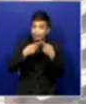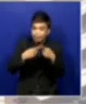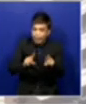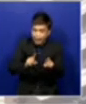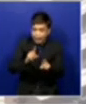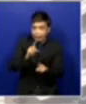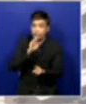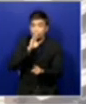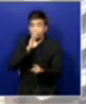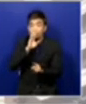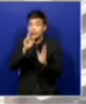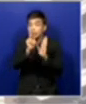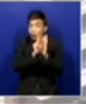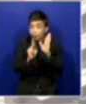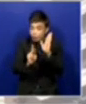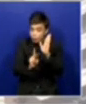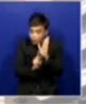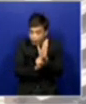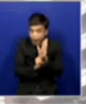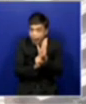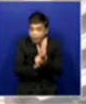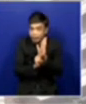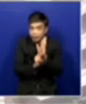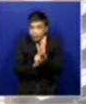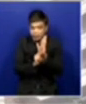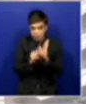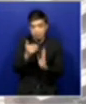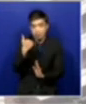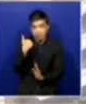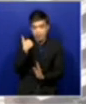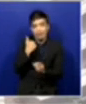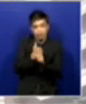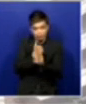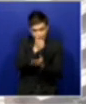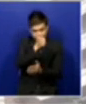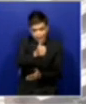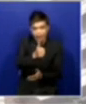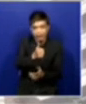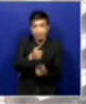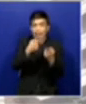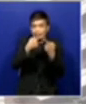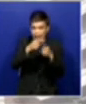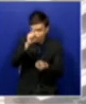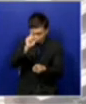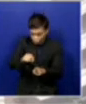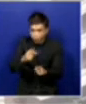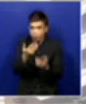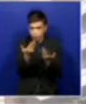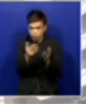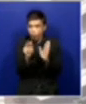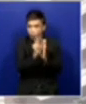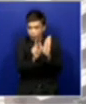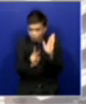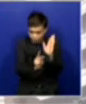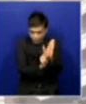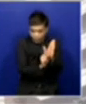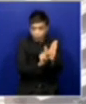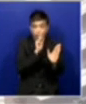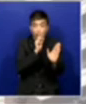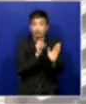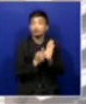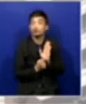ญญัติกฎหมายบัญญัติตรงนี้ก็หมายความว่าจะต้องมีกฎหมายบัญญัติให้โอนจากหน่วยงานกอไปหน่วยงานขอ